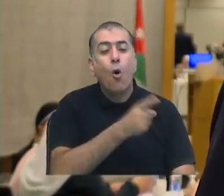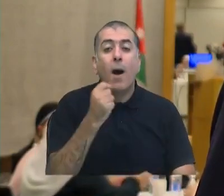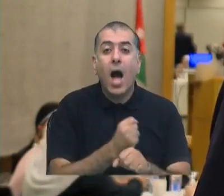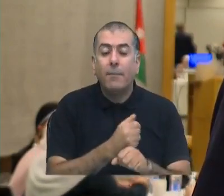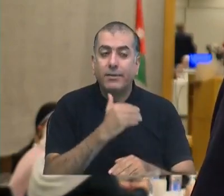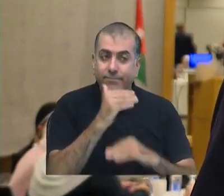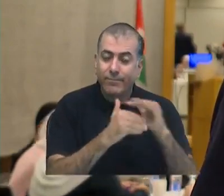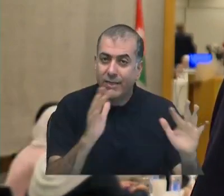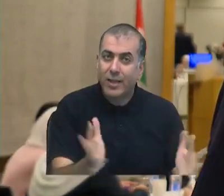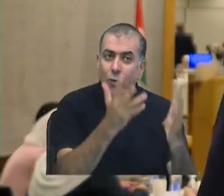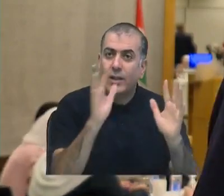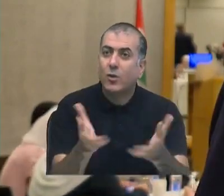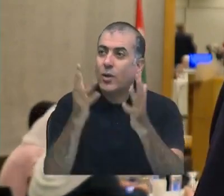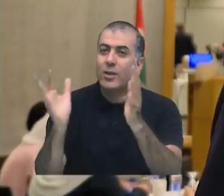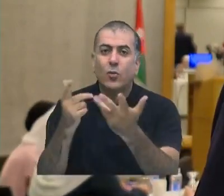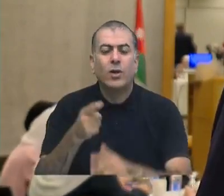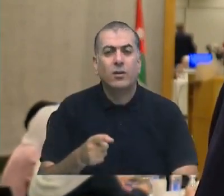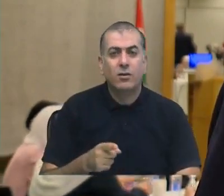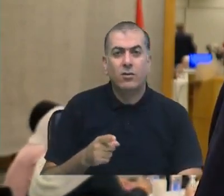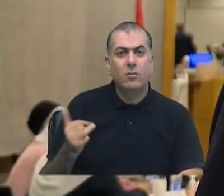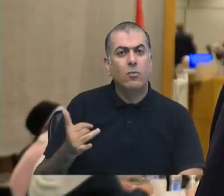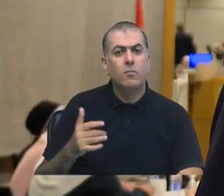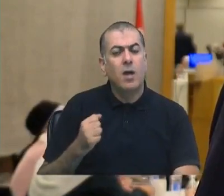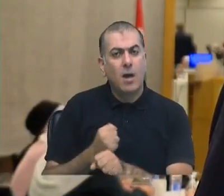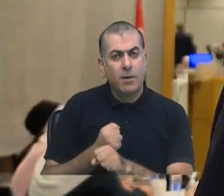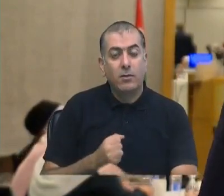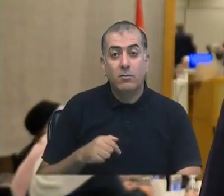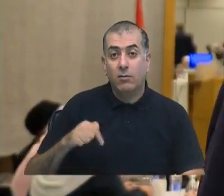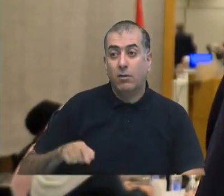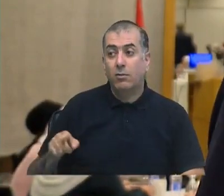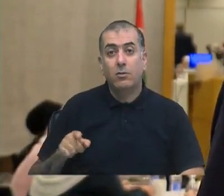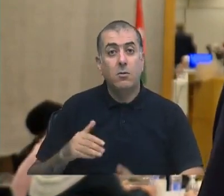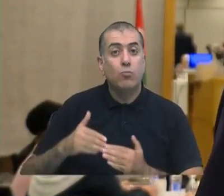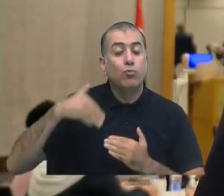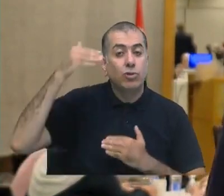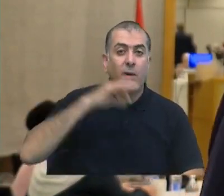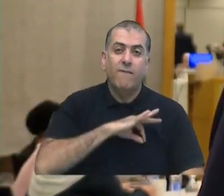الانجازات ومدى فاعليه الانظمه وجودتها لما يحقق مصلحه المواطنين